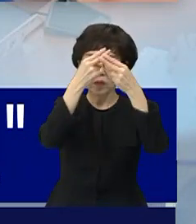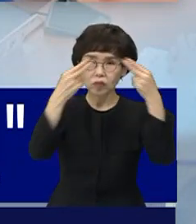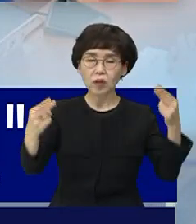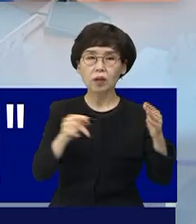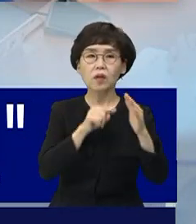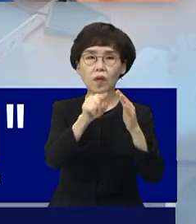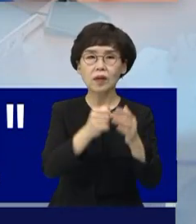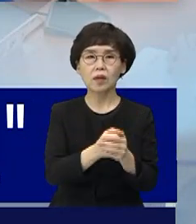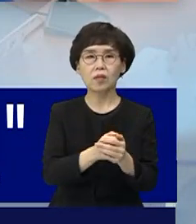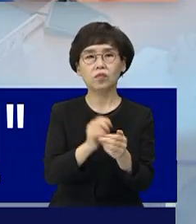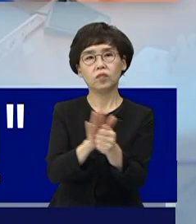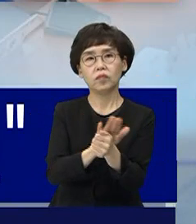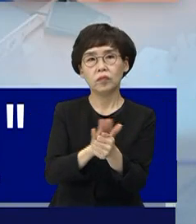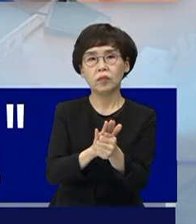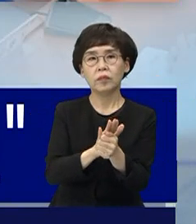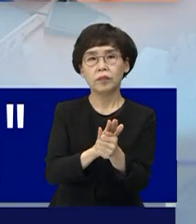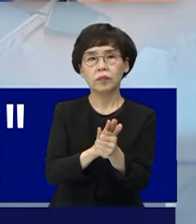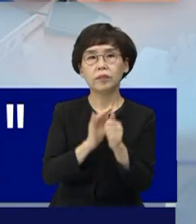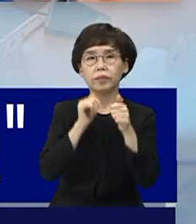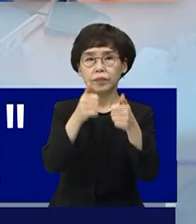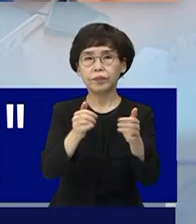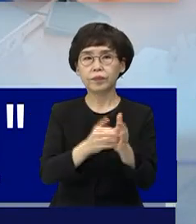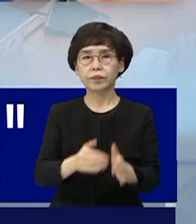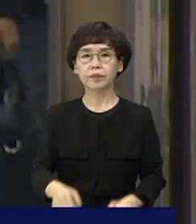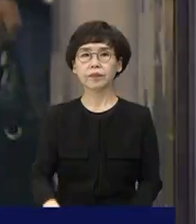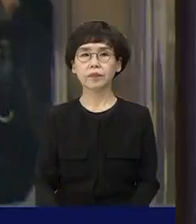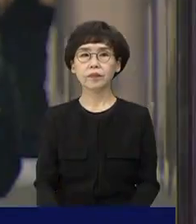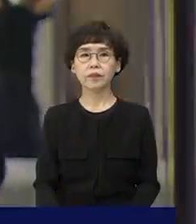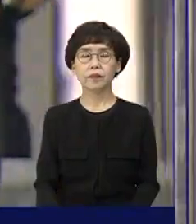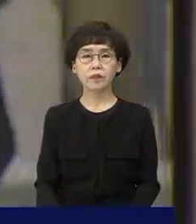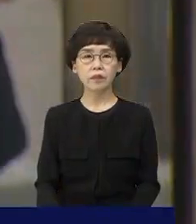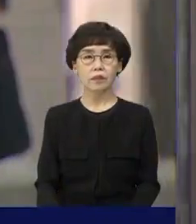희생자들을 조문했습니다. 강청환 기자입니다.